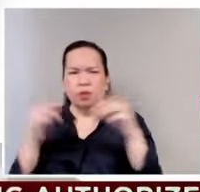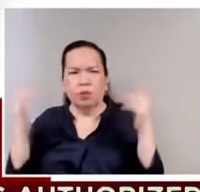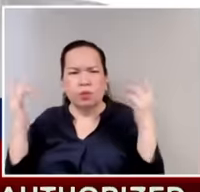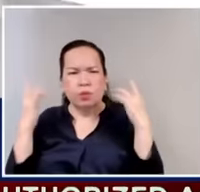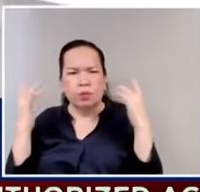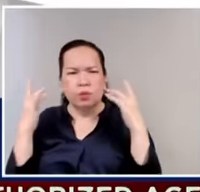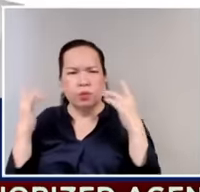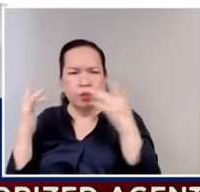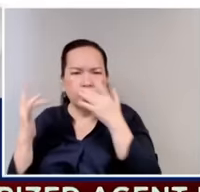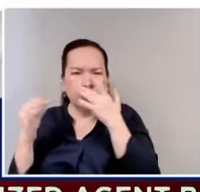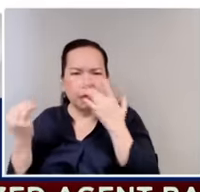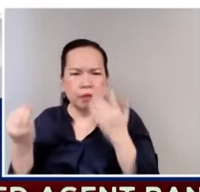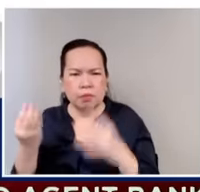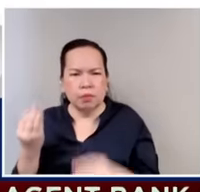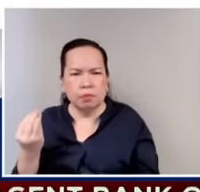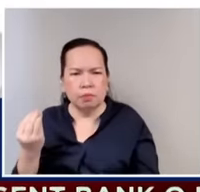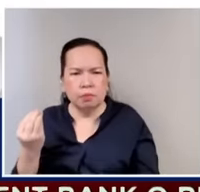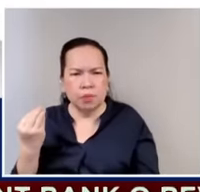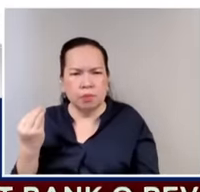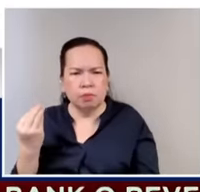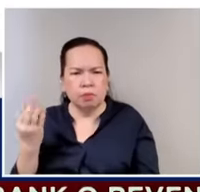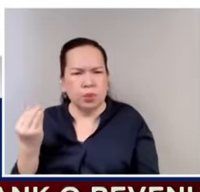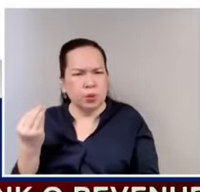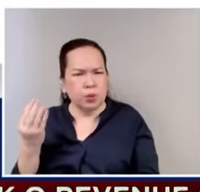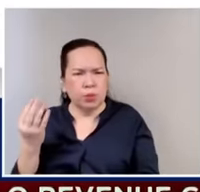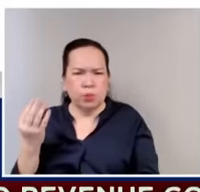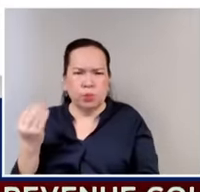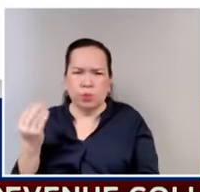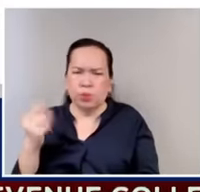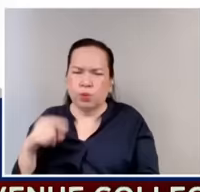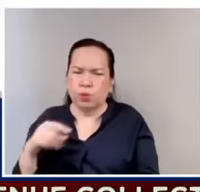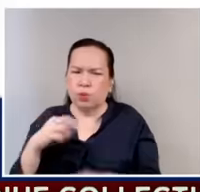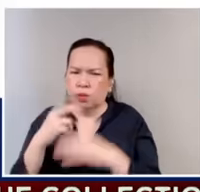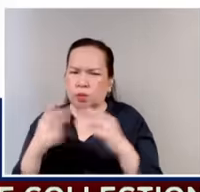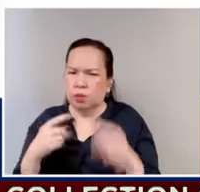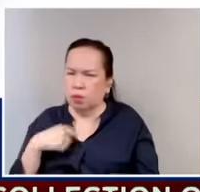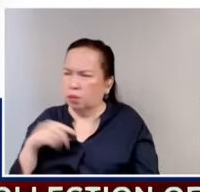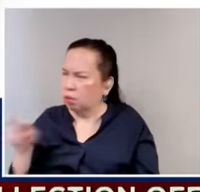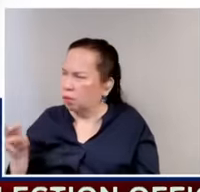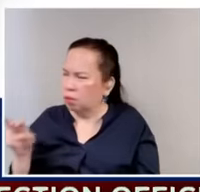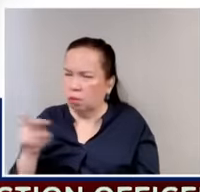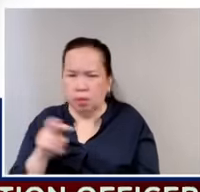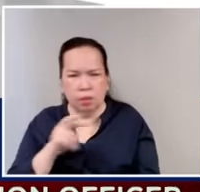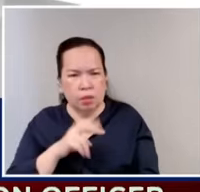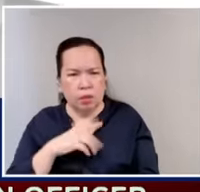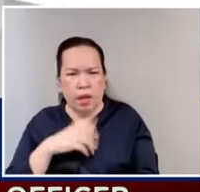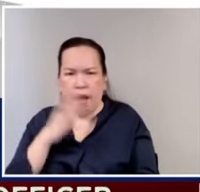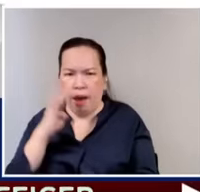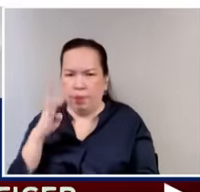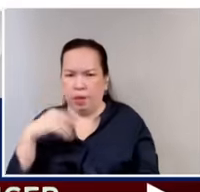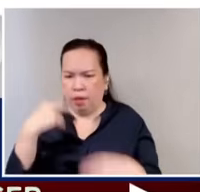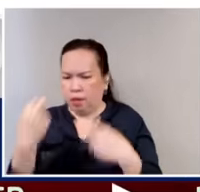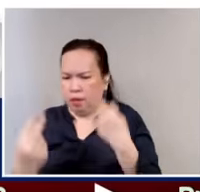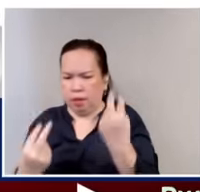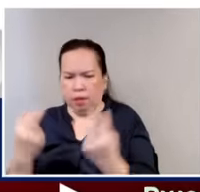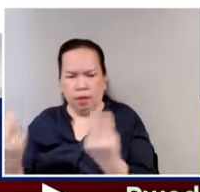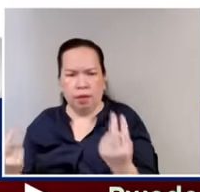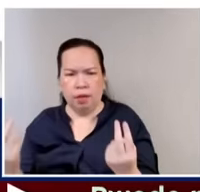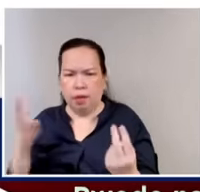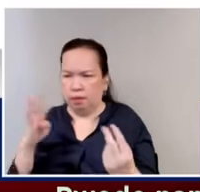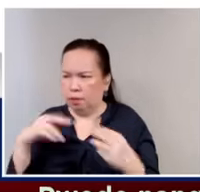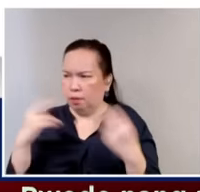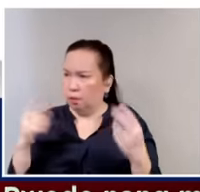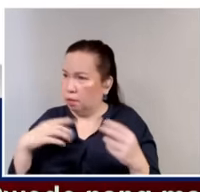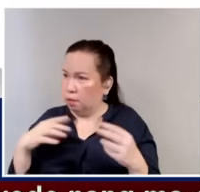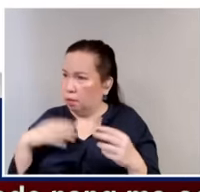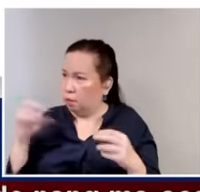sound na naririnig ang mga divers. Lagi ako nakatingin sa paligid ko, apat kami nag-dive, tinitingnan ko yung mga kasamahan ko kung okay